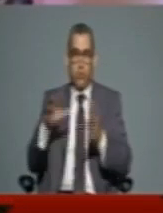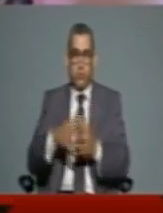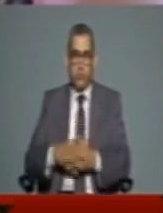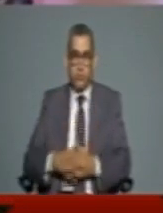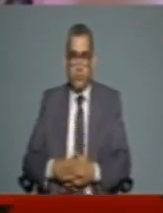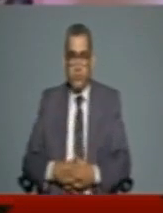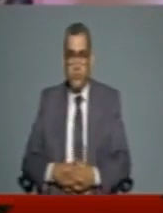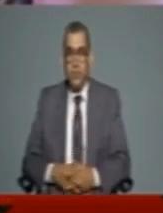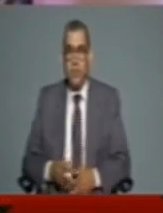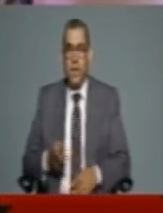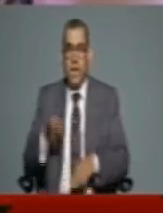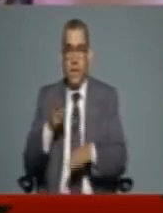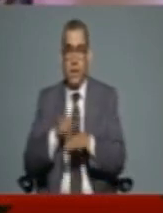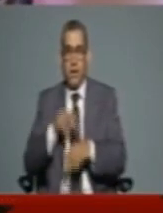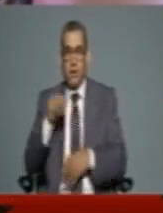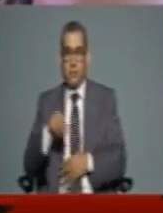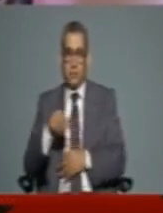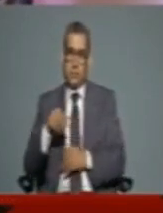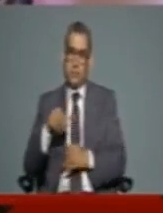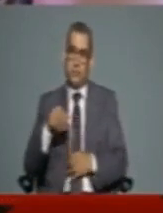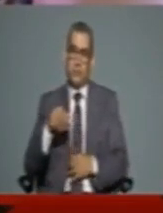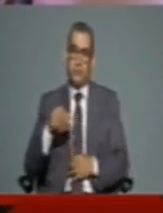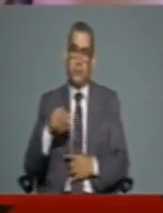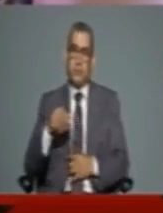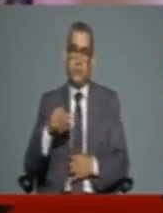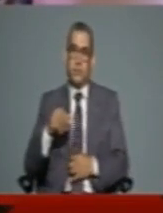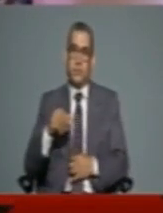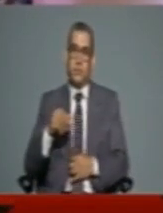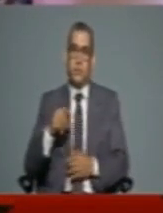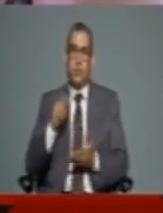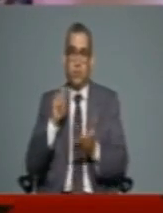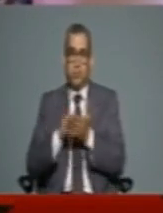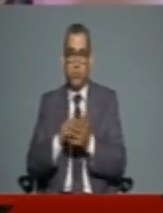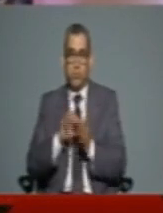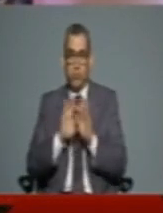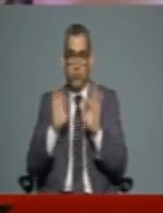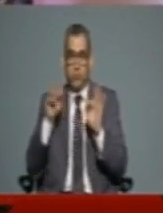بالاضافه الى ذلك تم